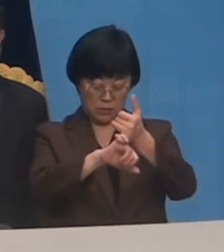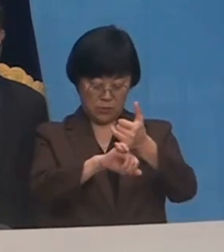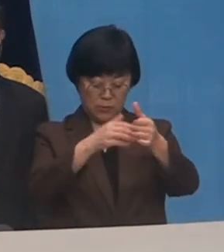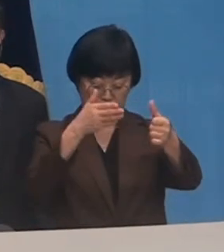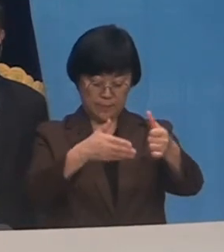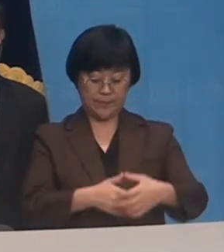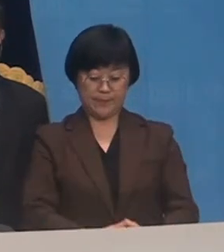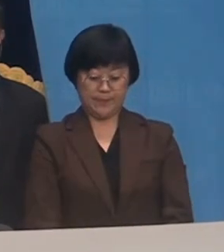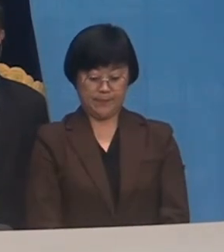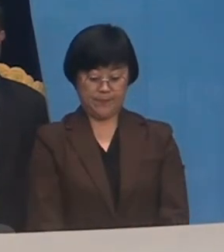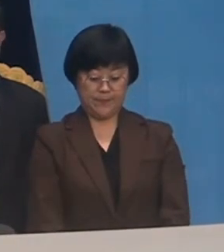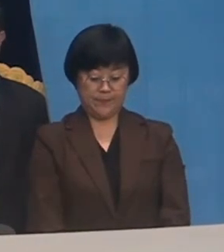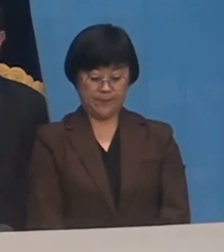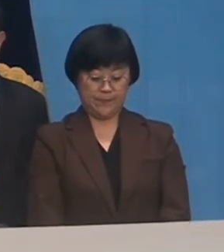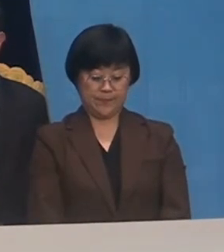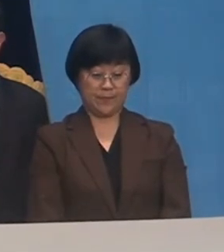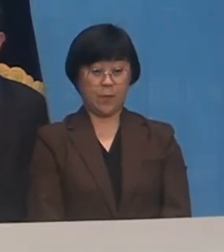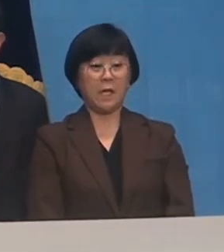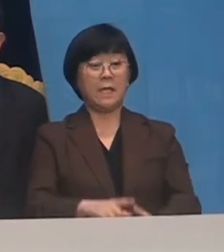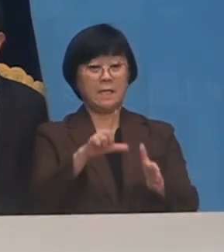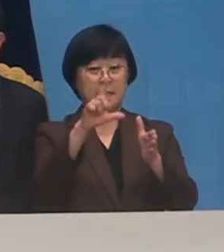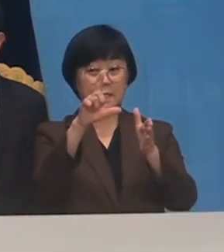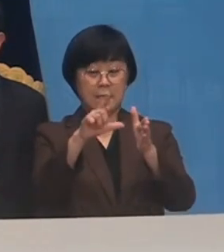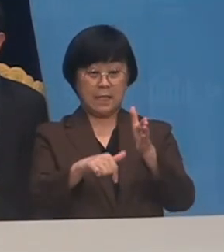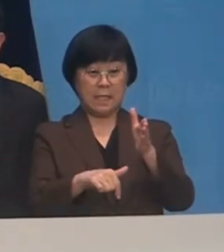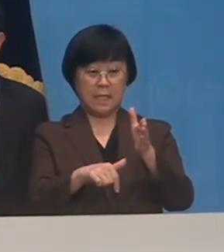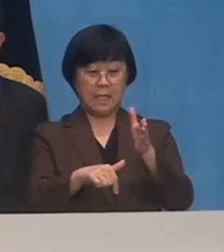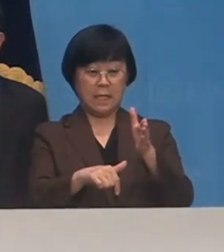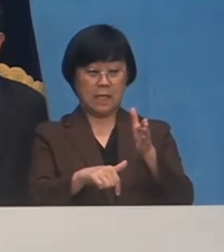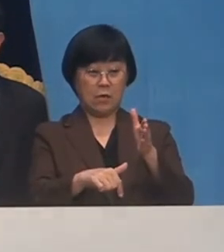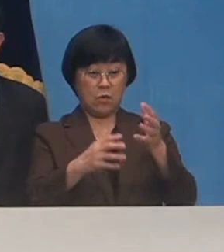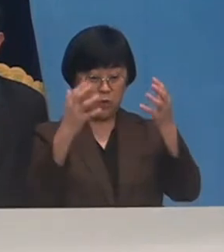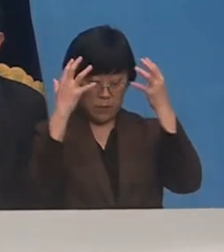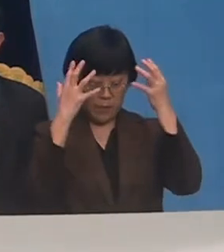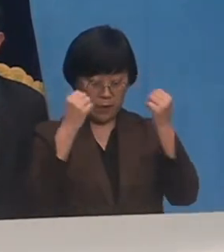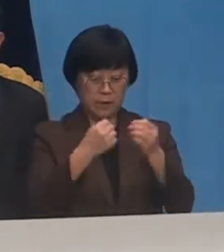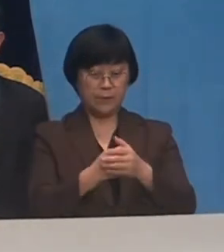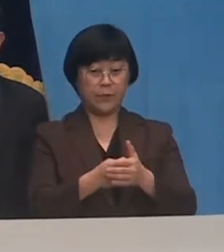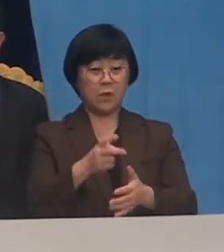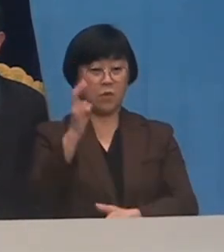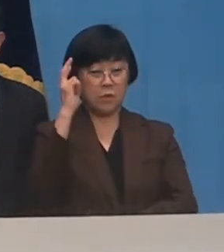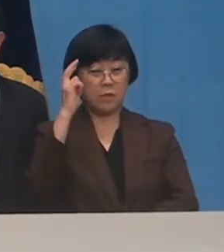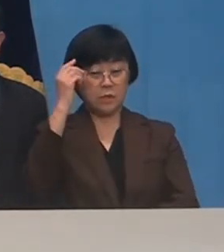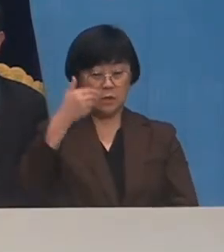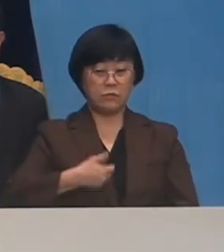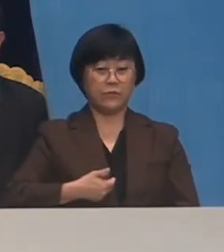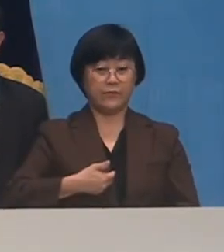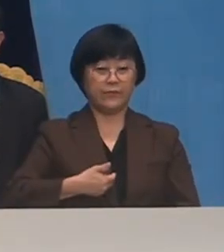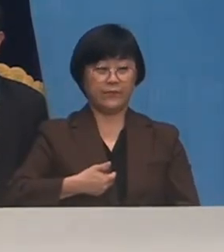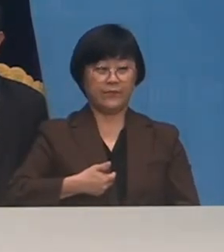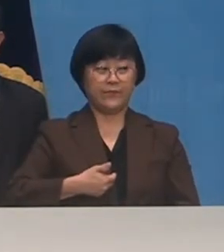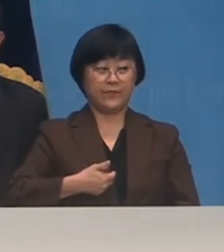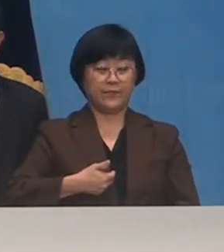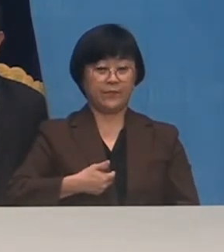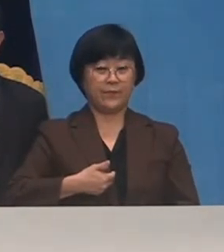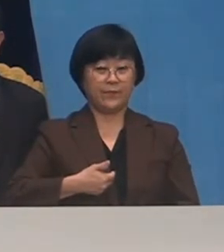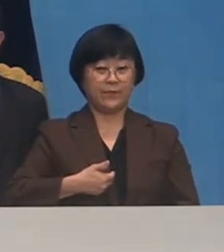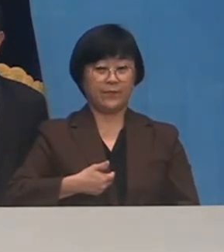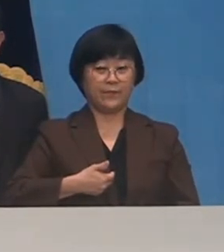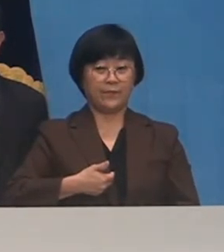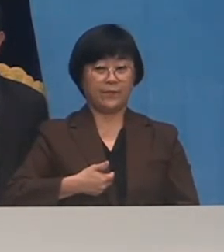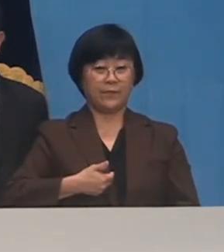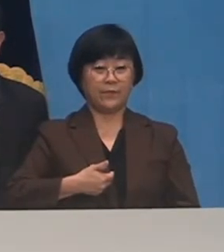해주시길 바라겠습니다. 예, 많은 시간 동안 고생하셨습니다. 혹시 질문